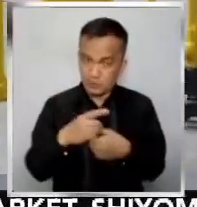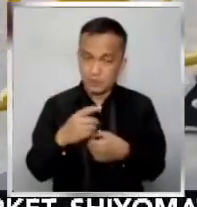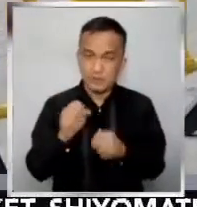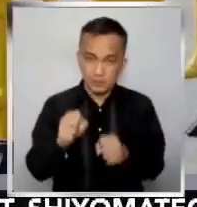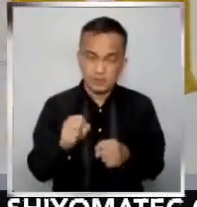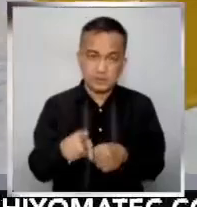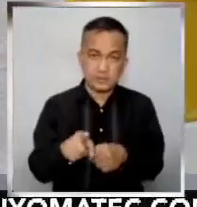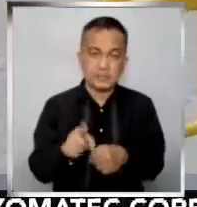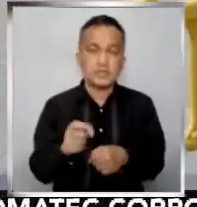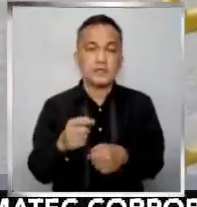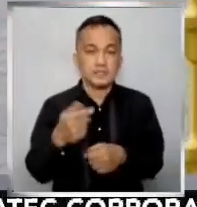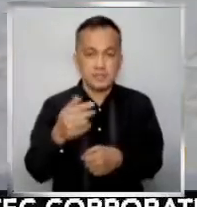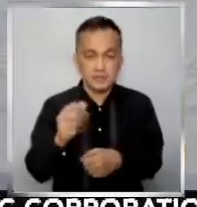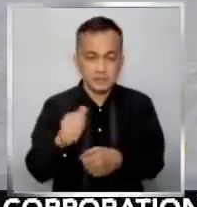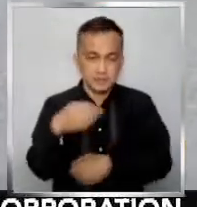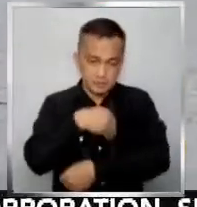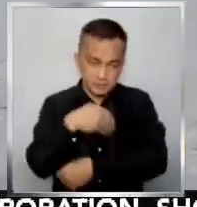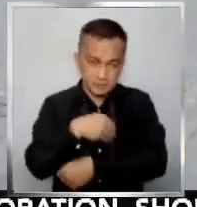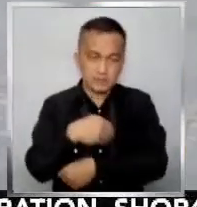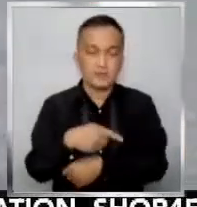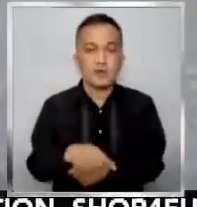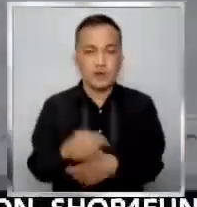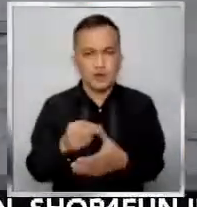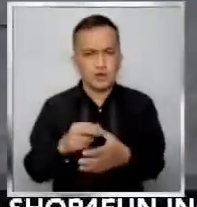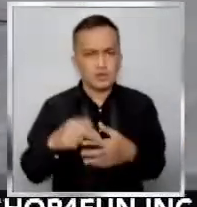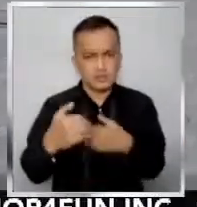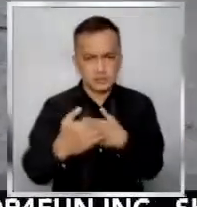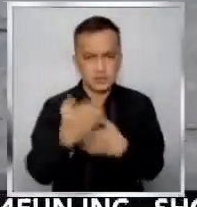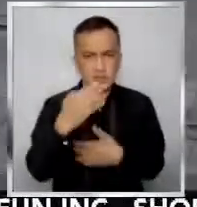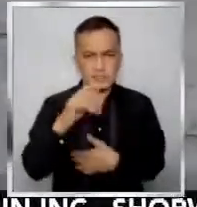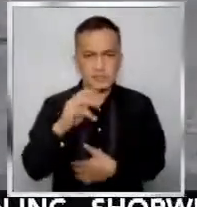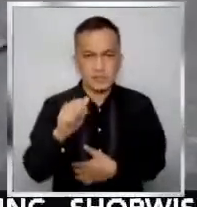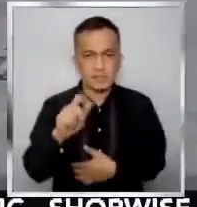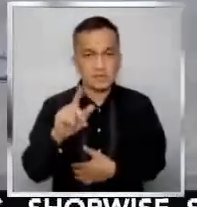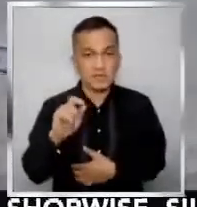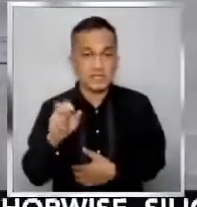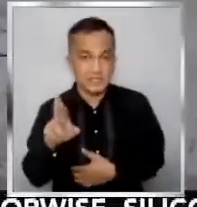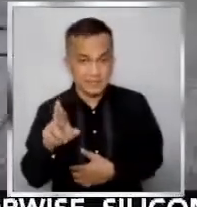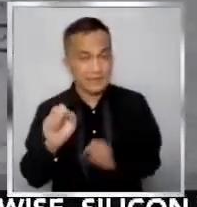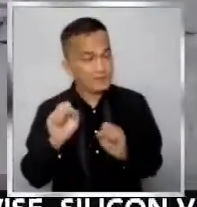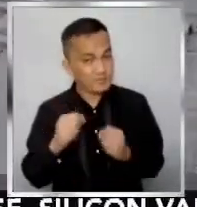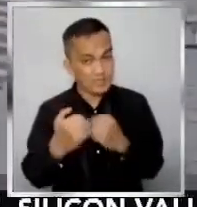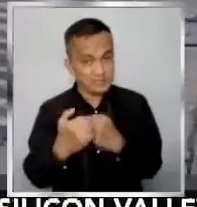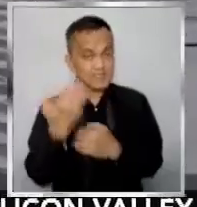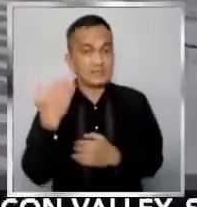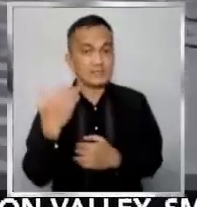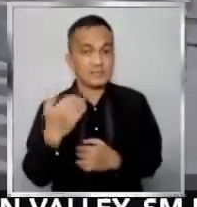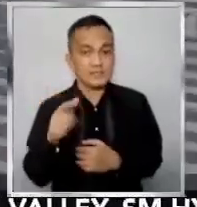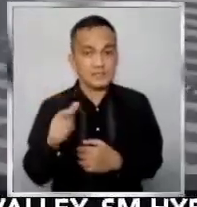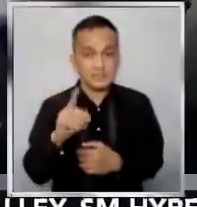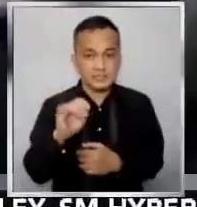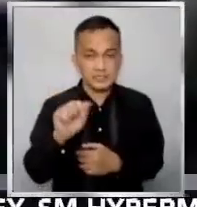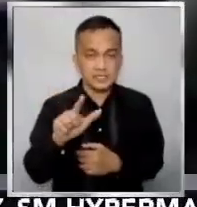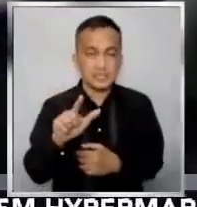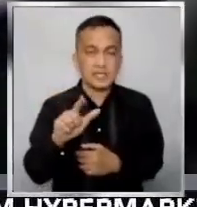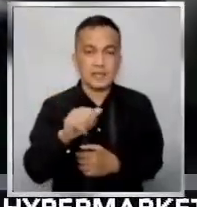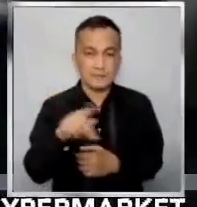GMA Kapuso Foundation o magpadala sa Cebuana Luwilier. Pwede rin po magpadala sa ilang digital platform.